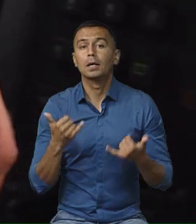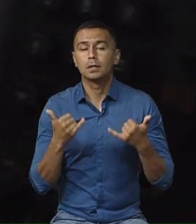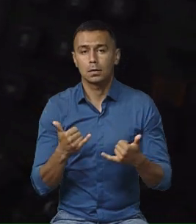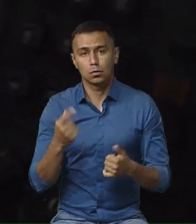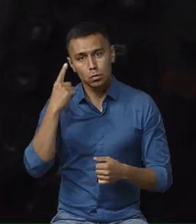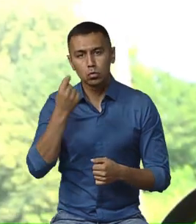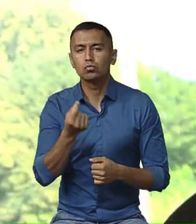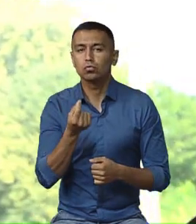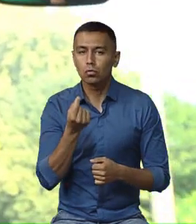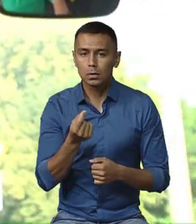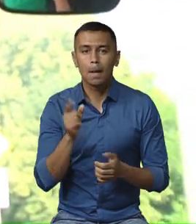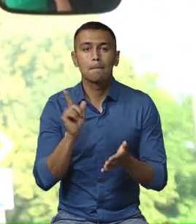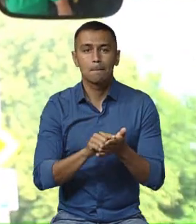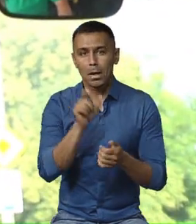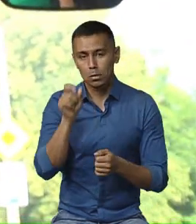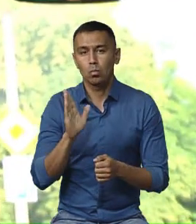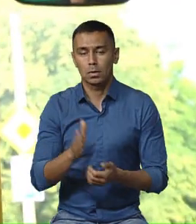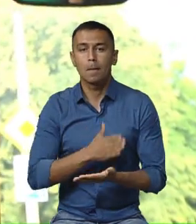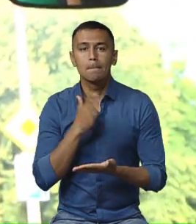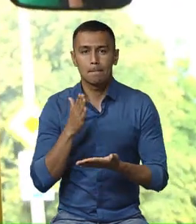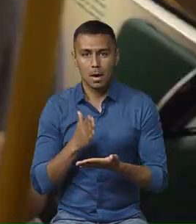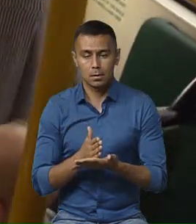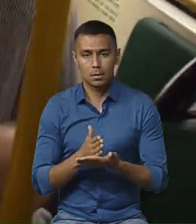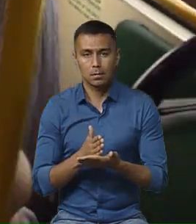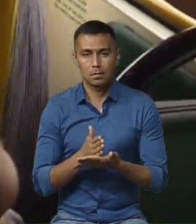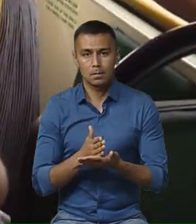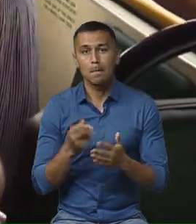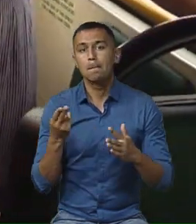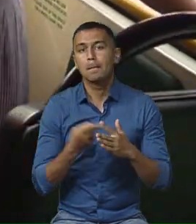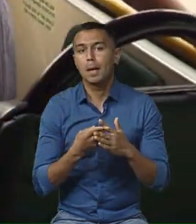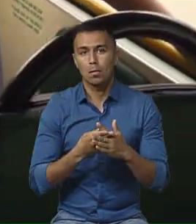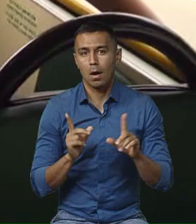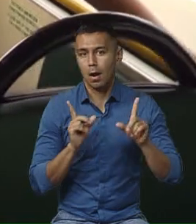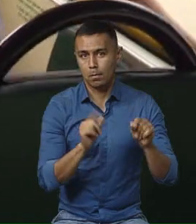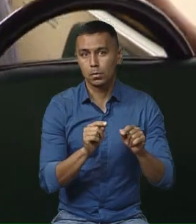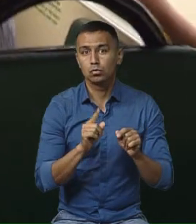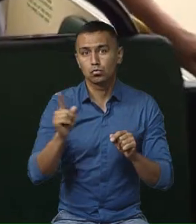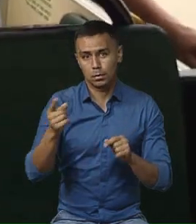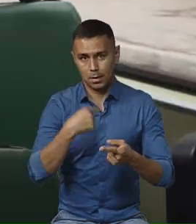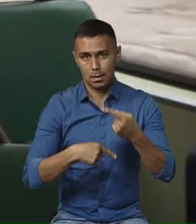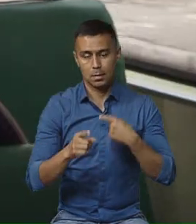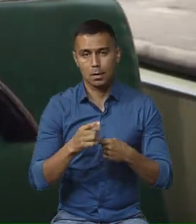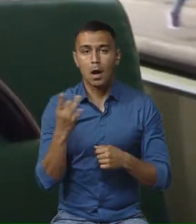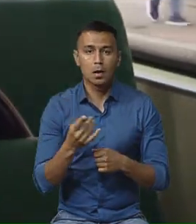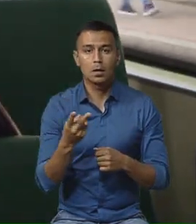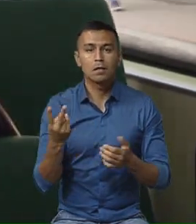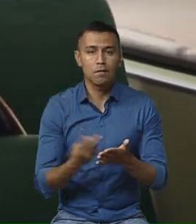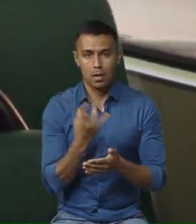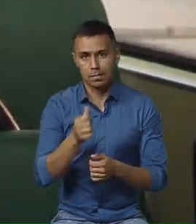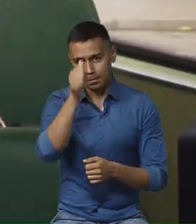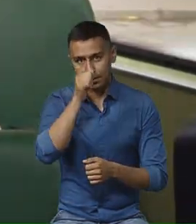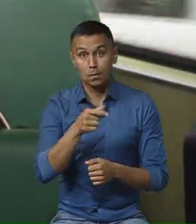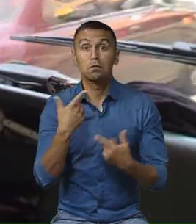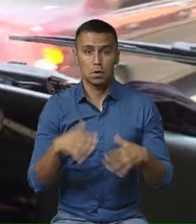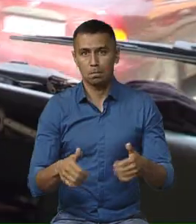хоч трошки пенсіонер буде мати пільгу якусь проїхати туди і назад, хоч раз чи два рази і місяць, ну воно